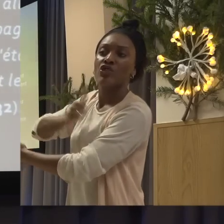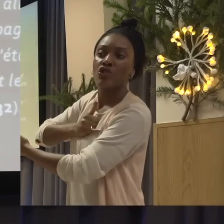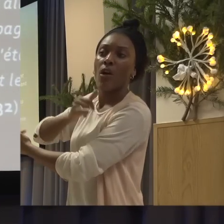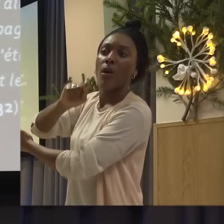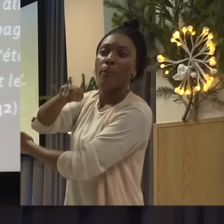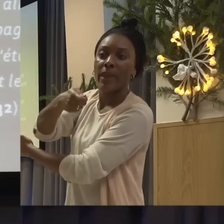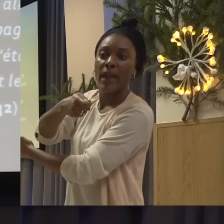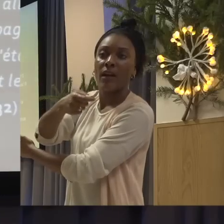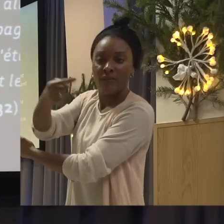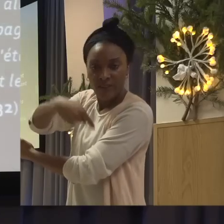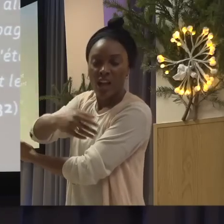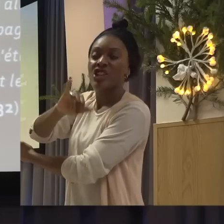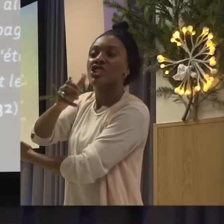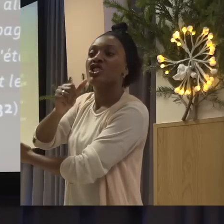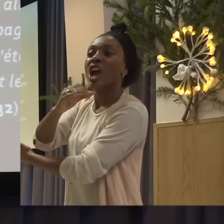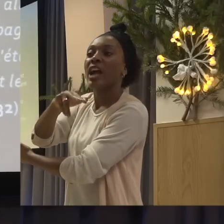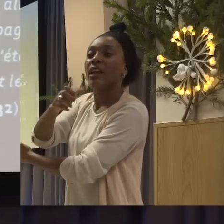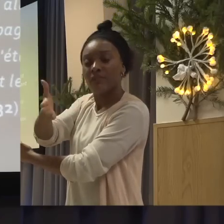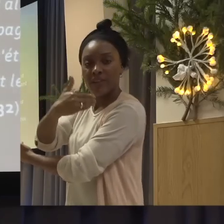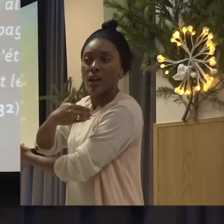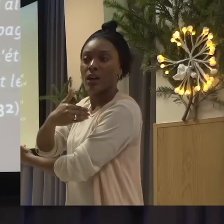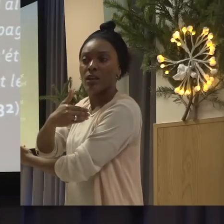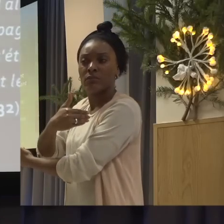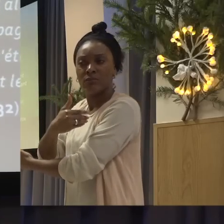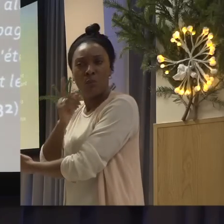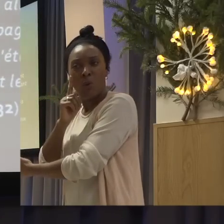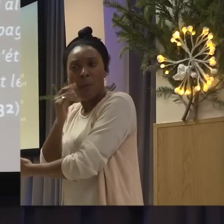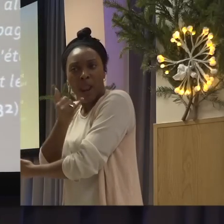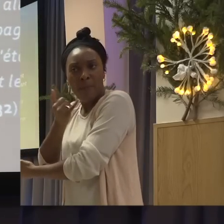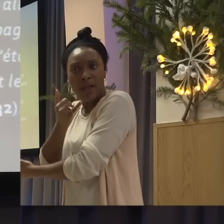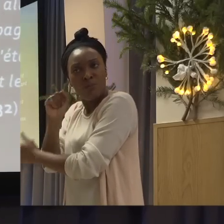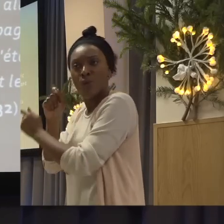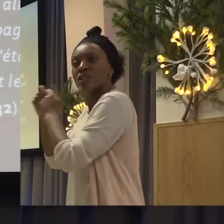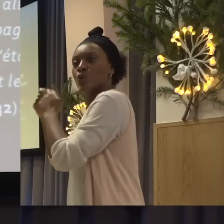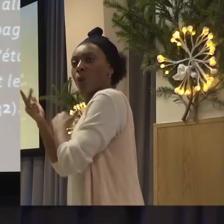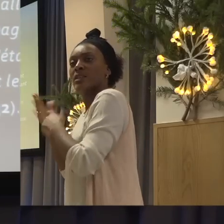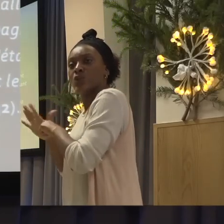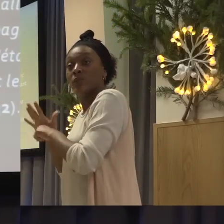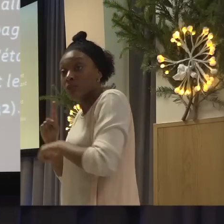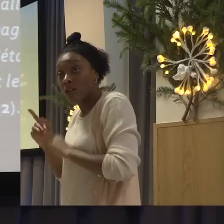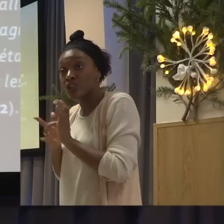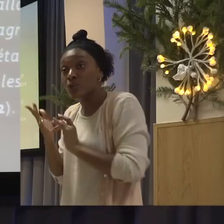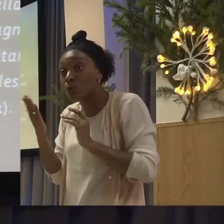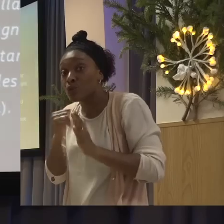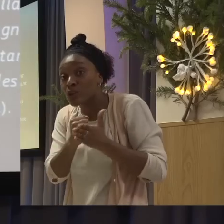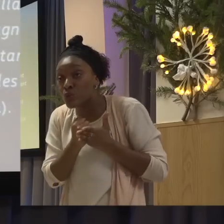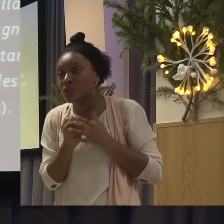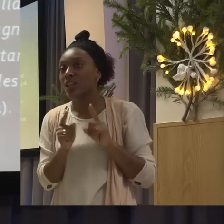siens, alors non seulement cela le fragilise, mais cela l'expose à beaucoup plus de